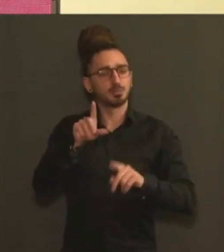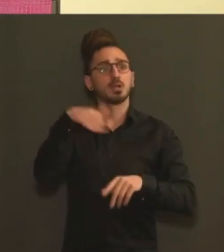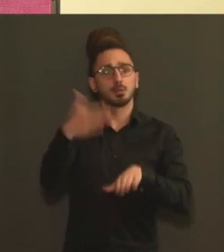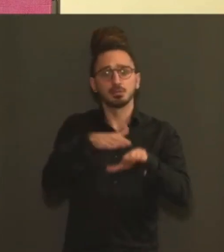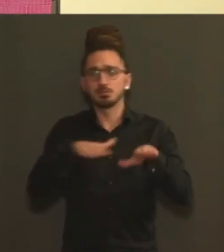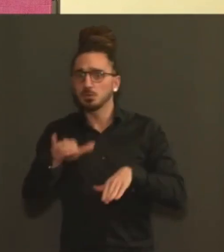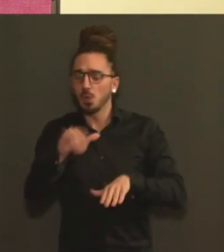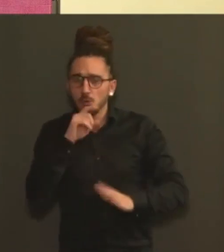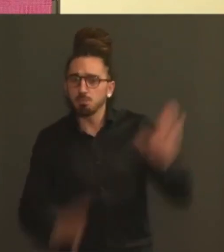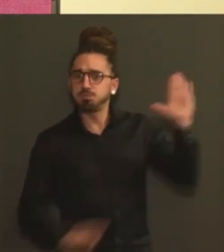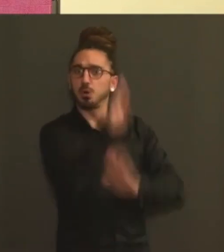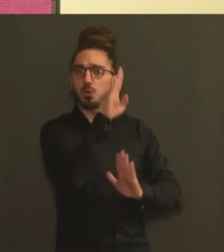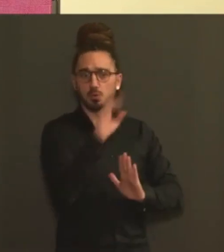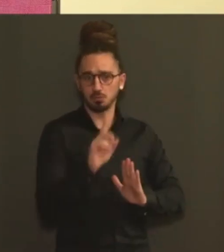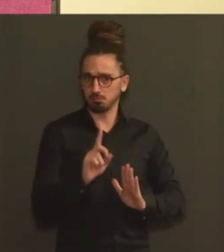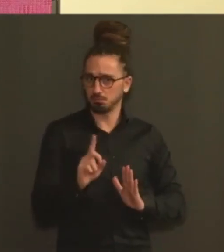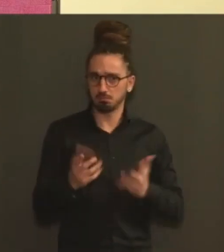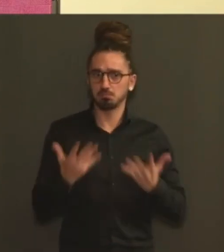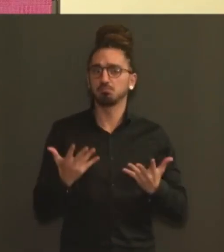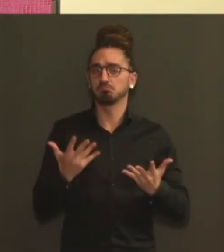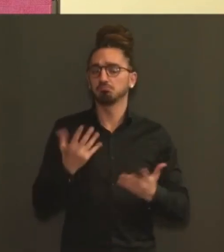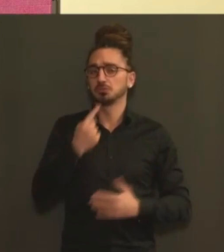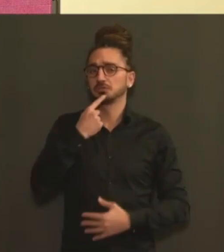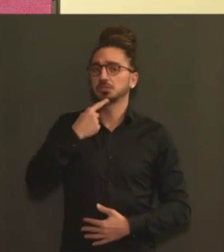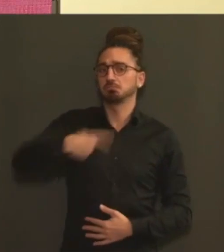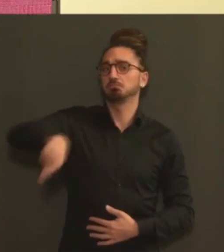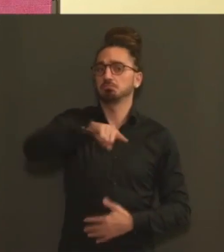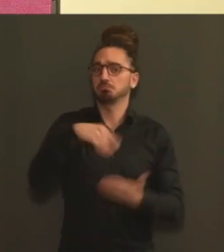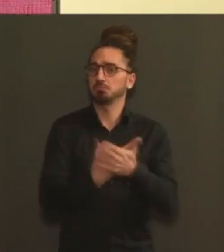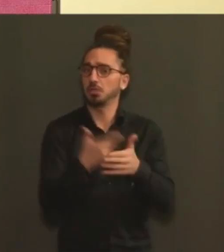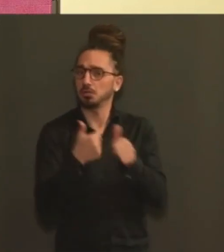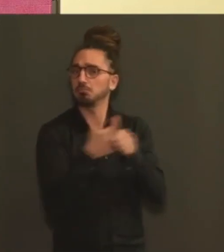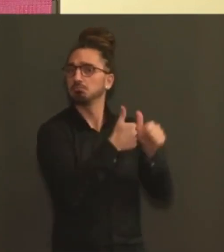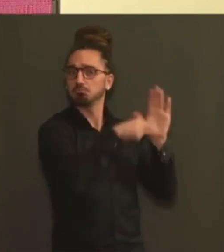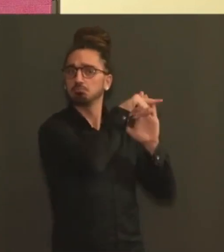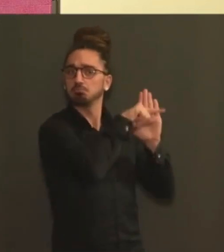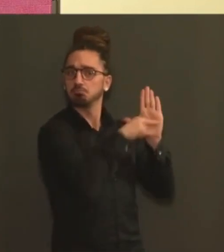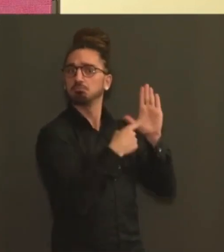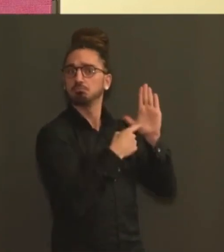avez globalement bien appliqué les mesures nécessaires pour éviter un emballement des